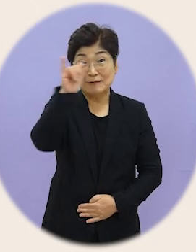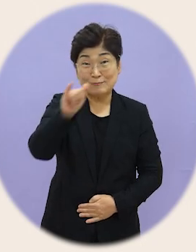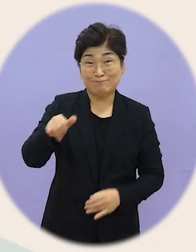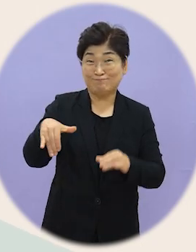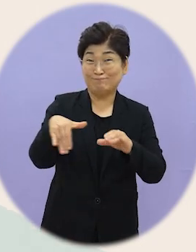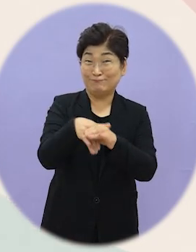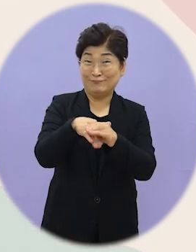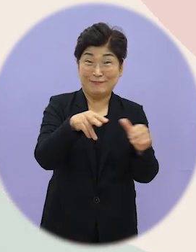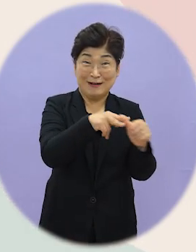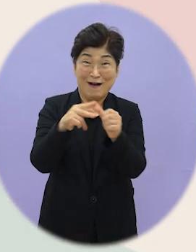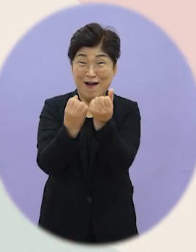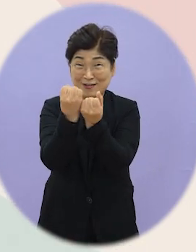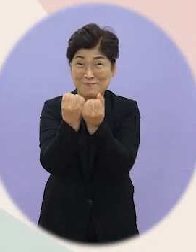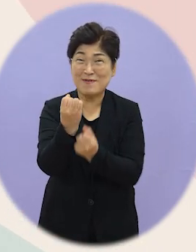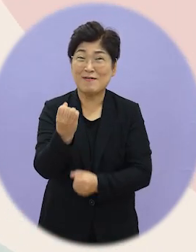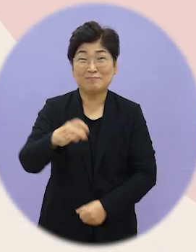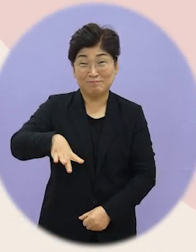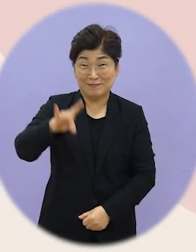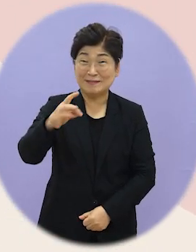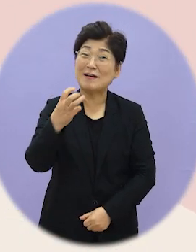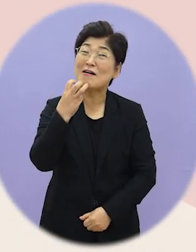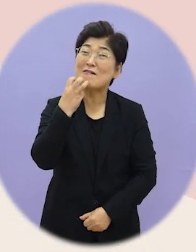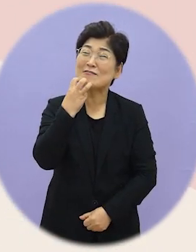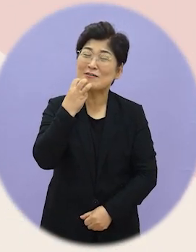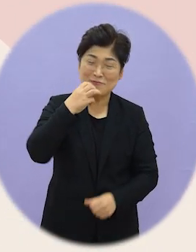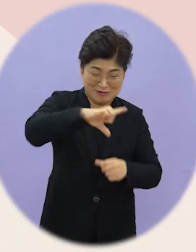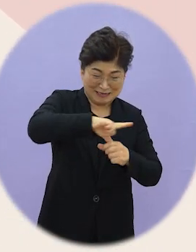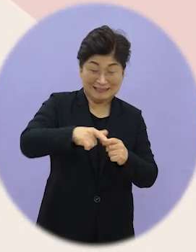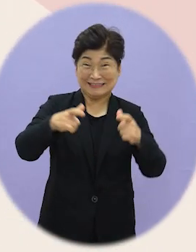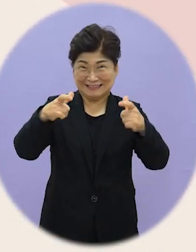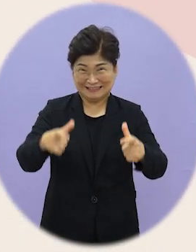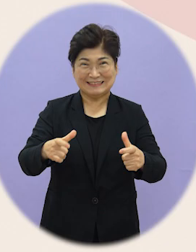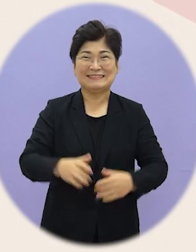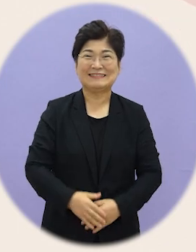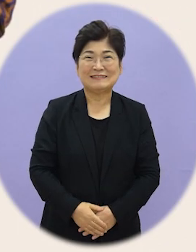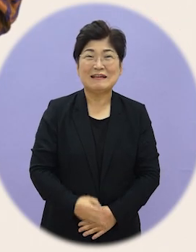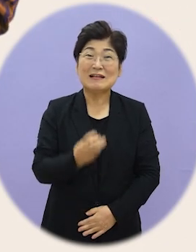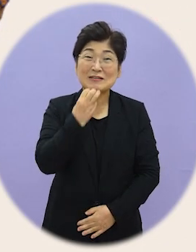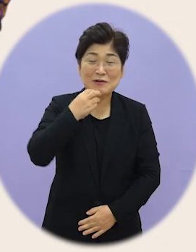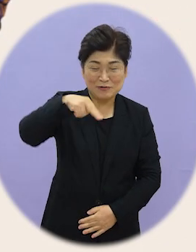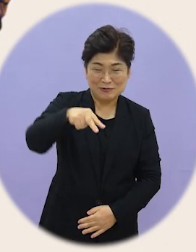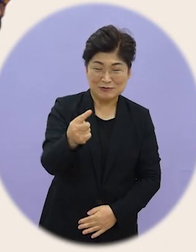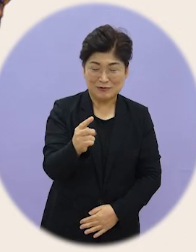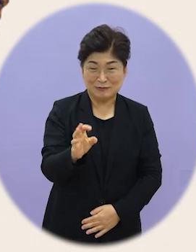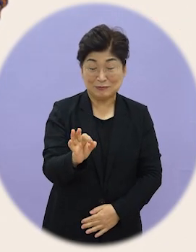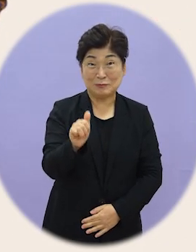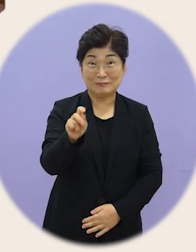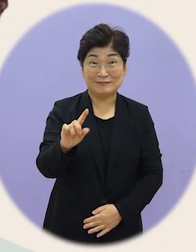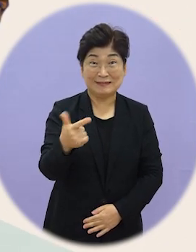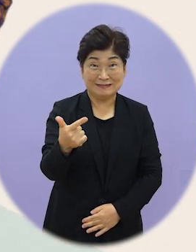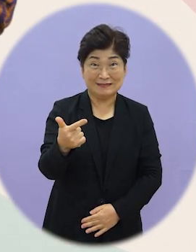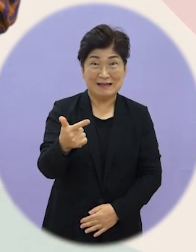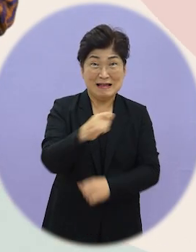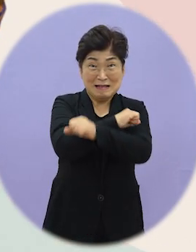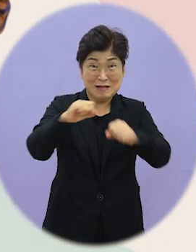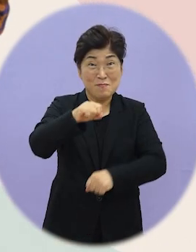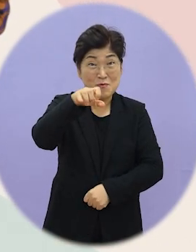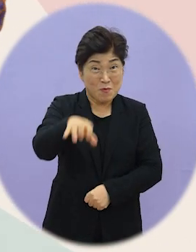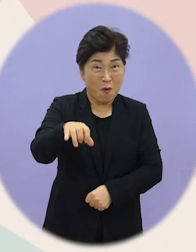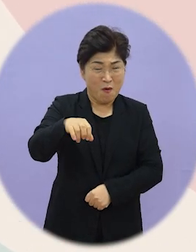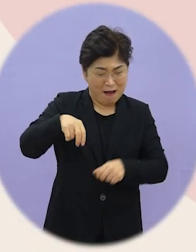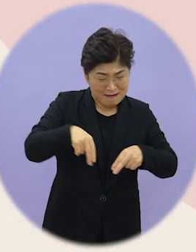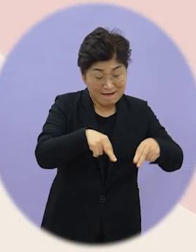전국의 문화 소식을 전해드리는 문화 구석구석, 수도권 먼저 출발합니다. 서울 열린송현